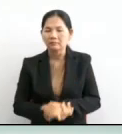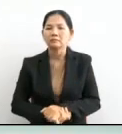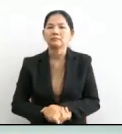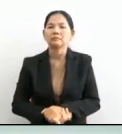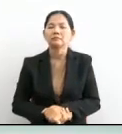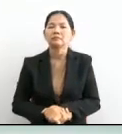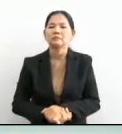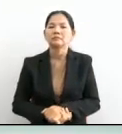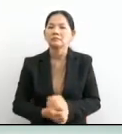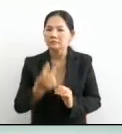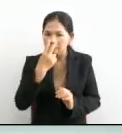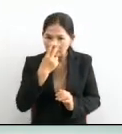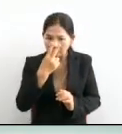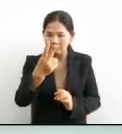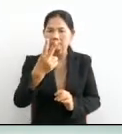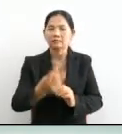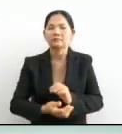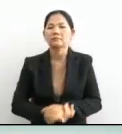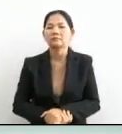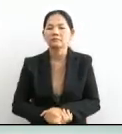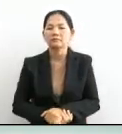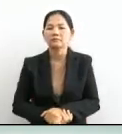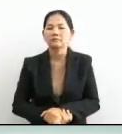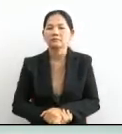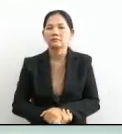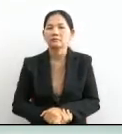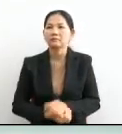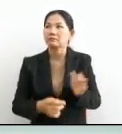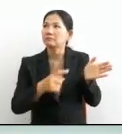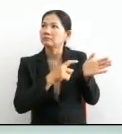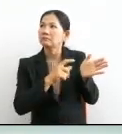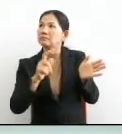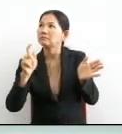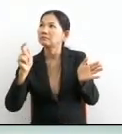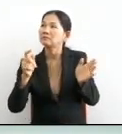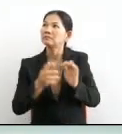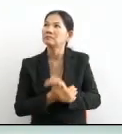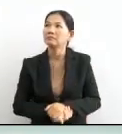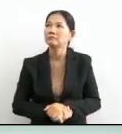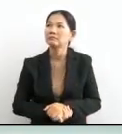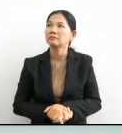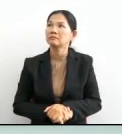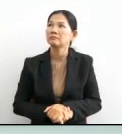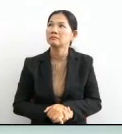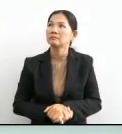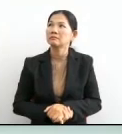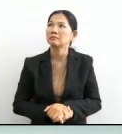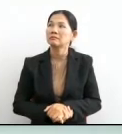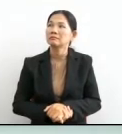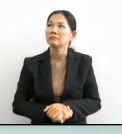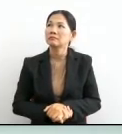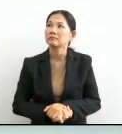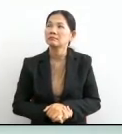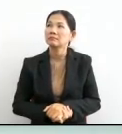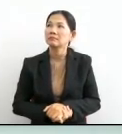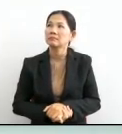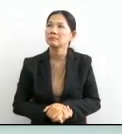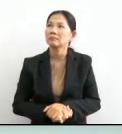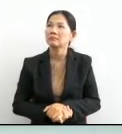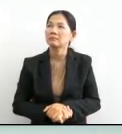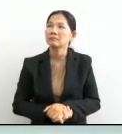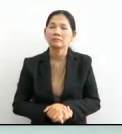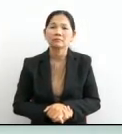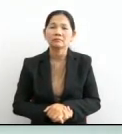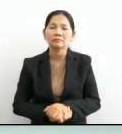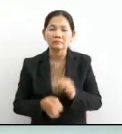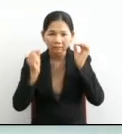hơi lớn con cha mơ bằng to tiết là con cha con mơ mơ anh ấy cái này con cha nè cha ấy này con